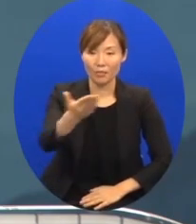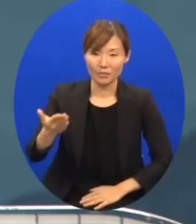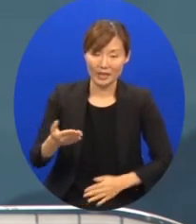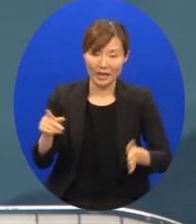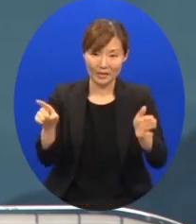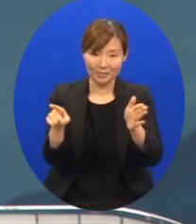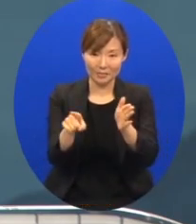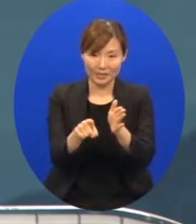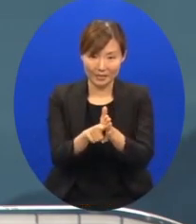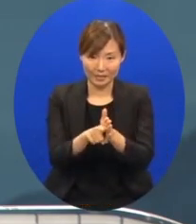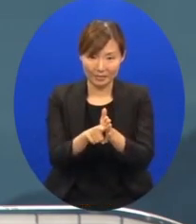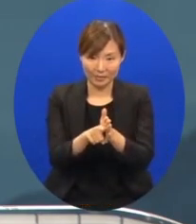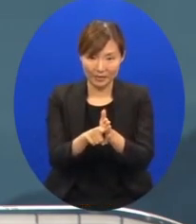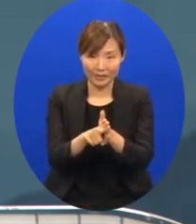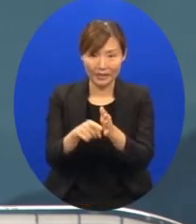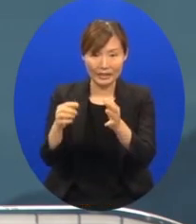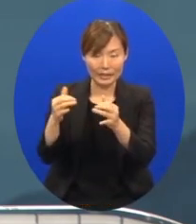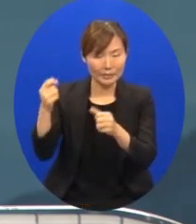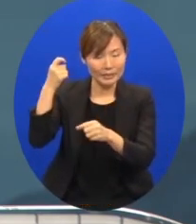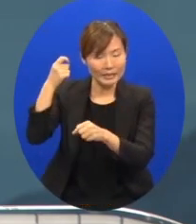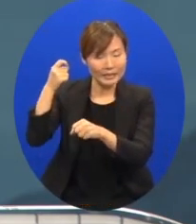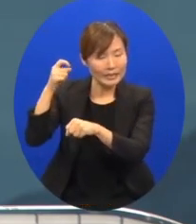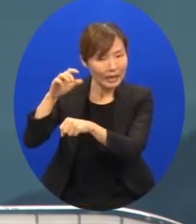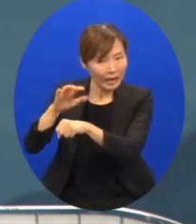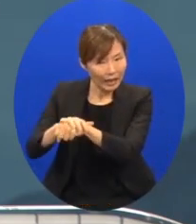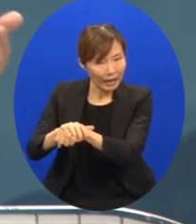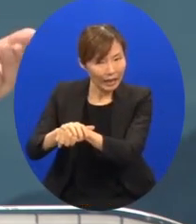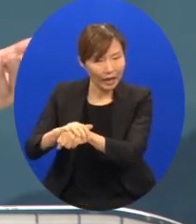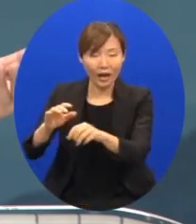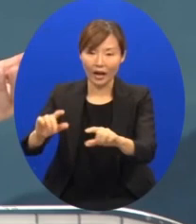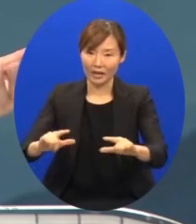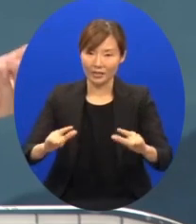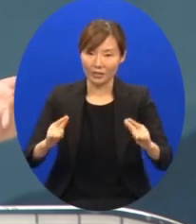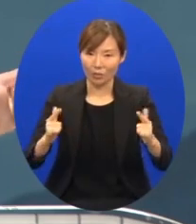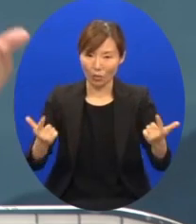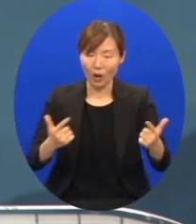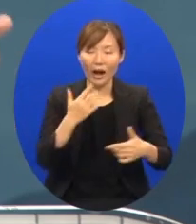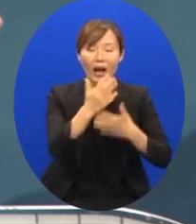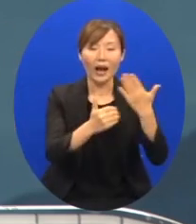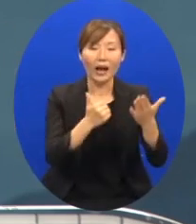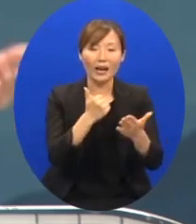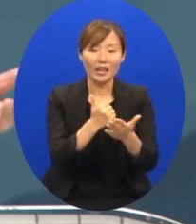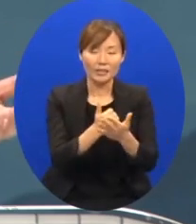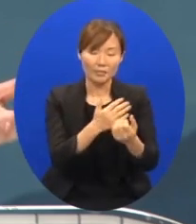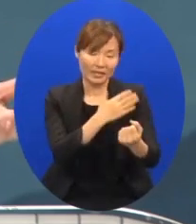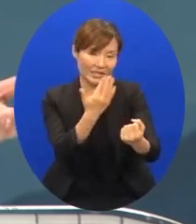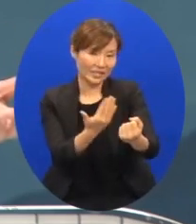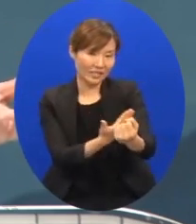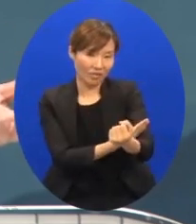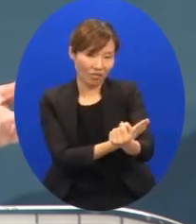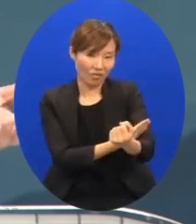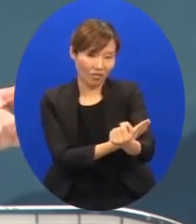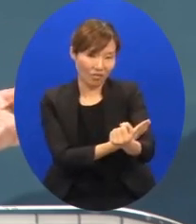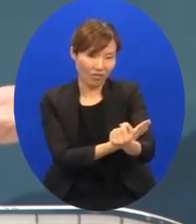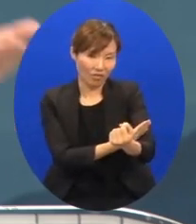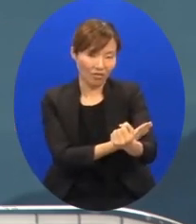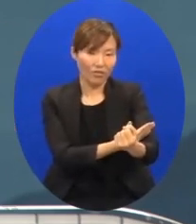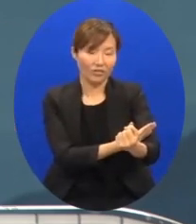살아 미지의 바탕을 두지 않고 하나님의 능력의 바탕을 2개 하려는 것이었습니다